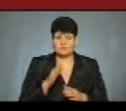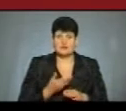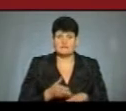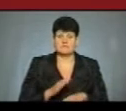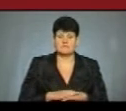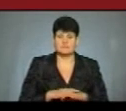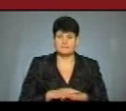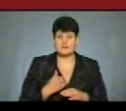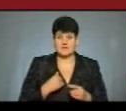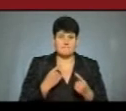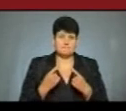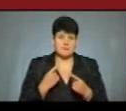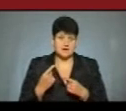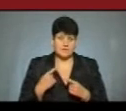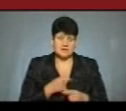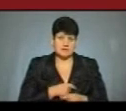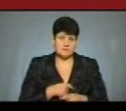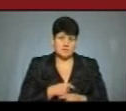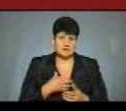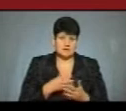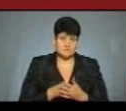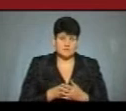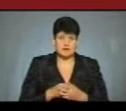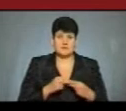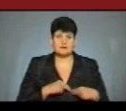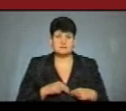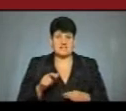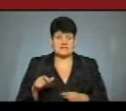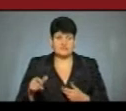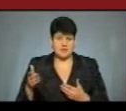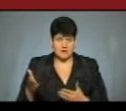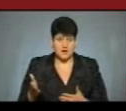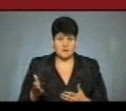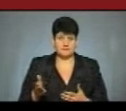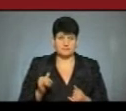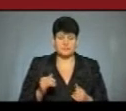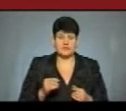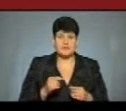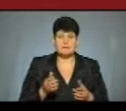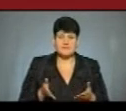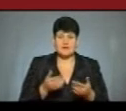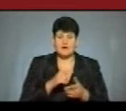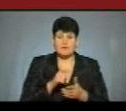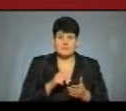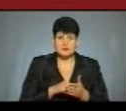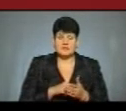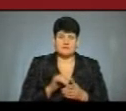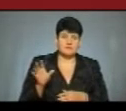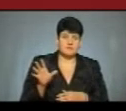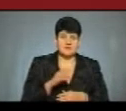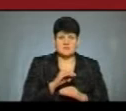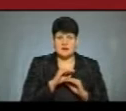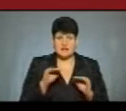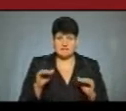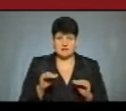Я переговорив і з депутатами своїми, і з працівниками, і підняв це питання перед всіма рівнями